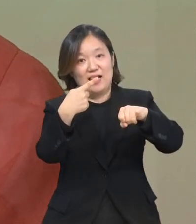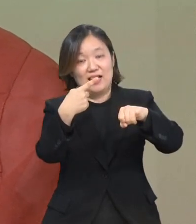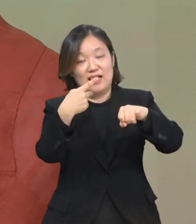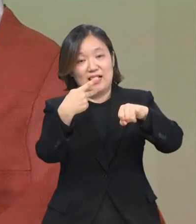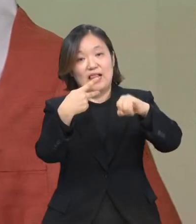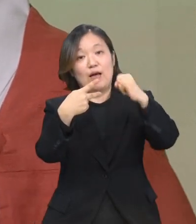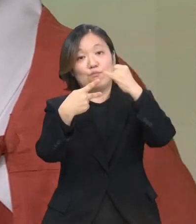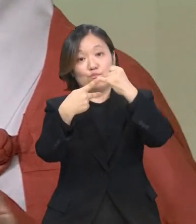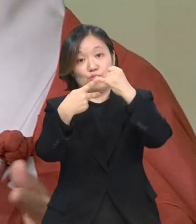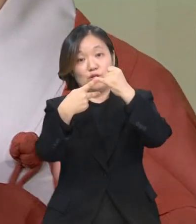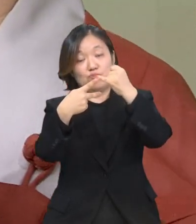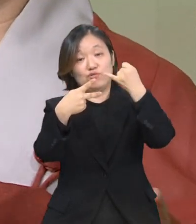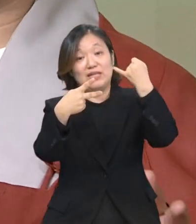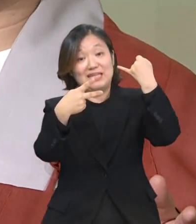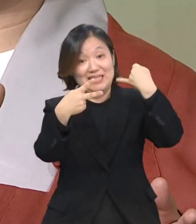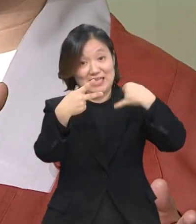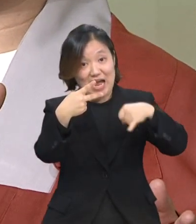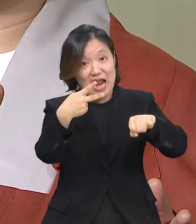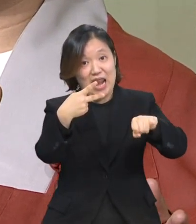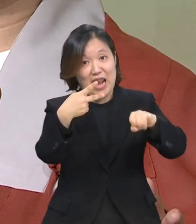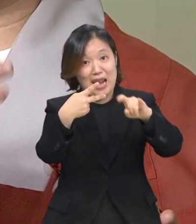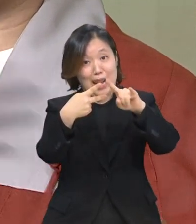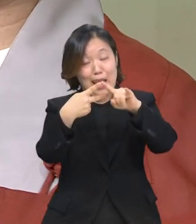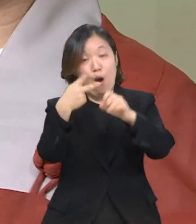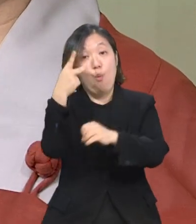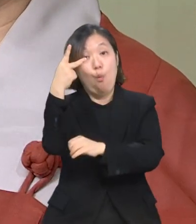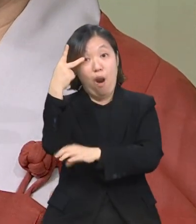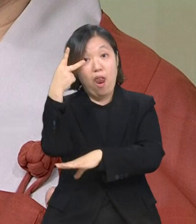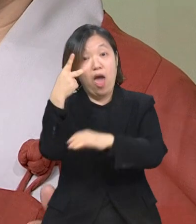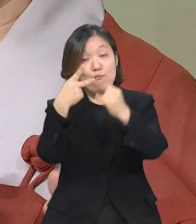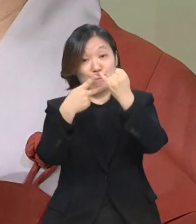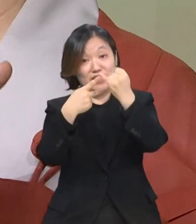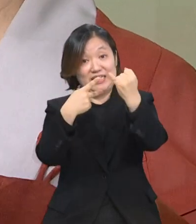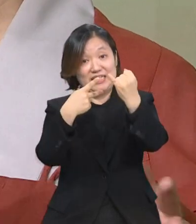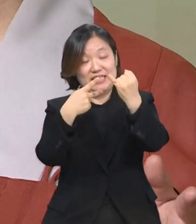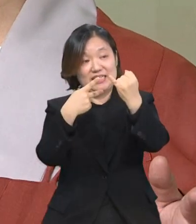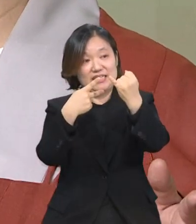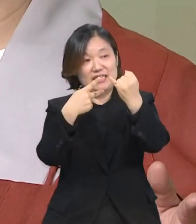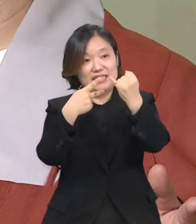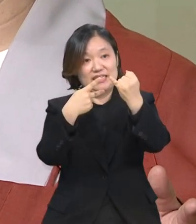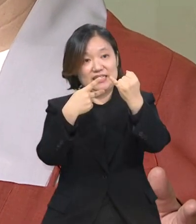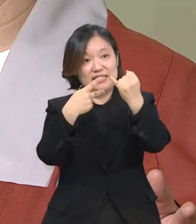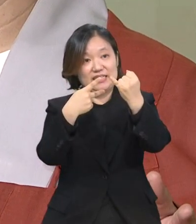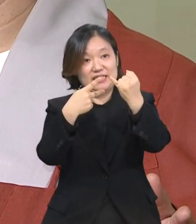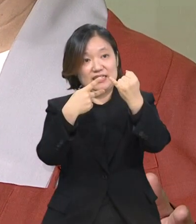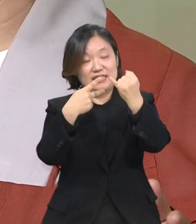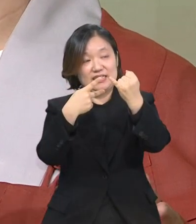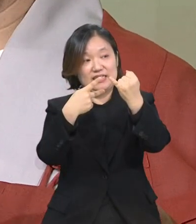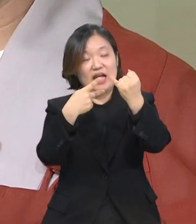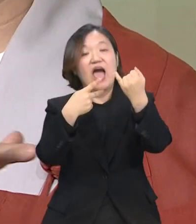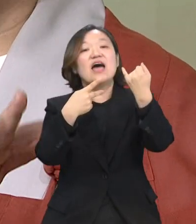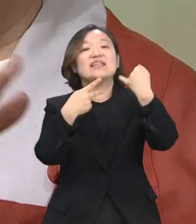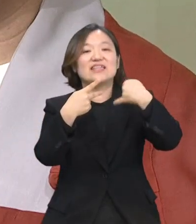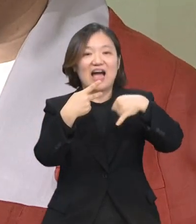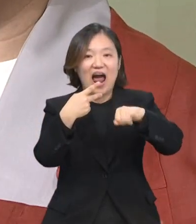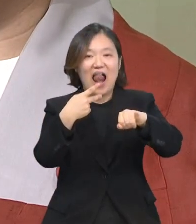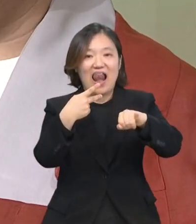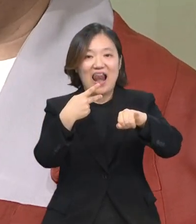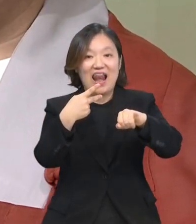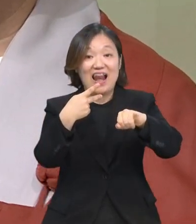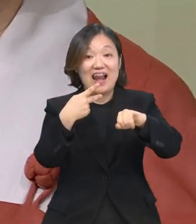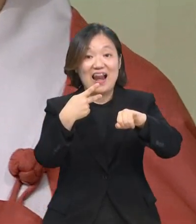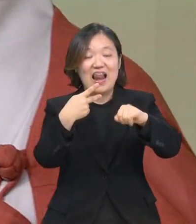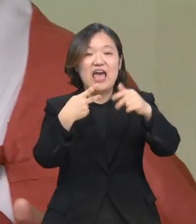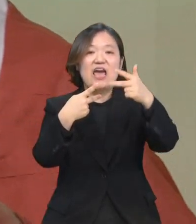그래서 조강지처인 어머니는 자기까지 이렇게 7남매가 있었대요 어 이거 아이도 많이